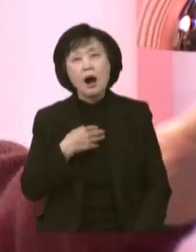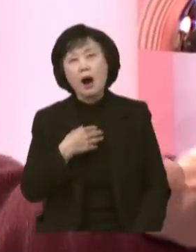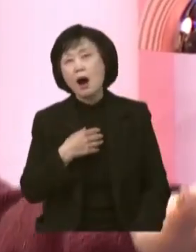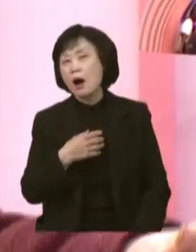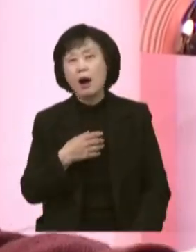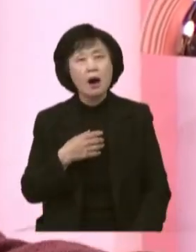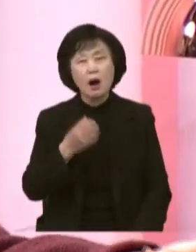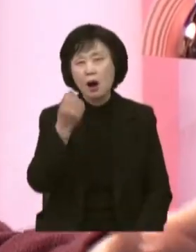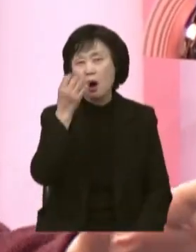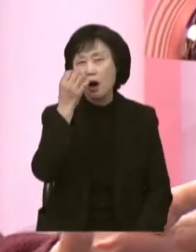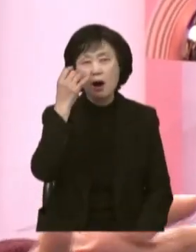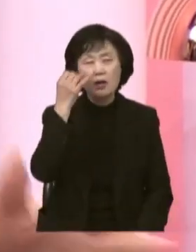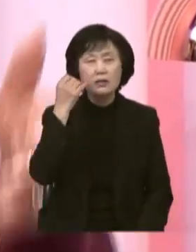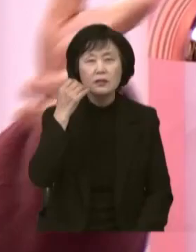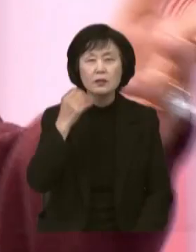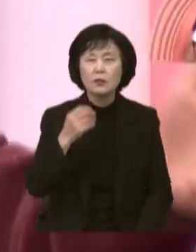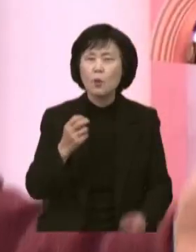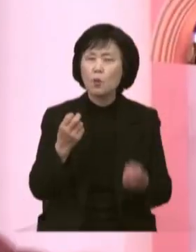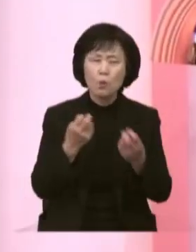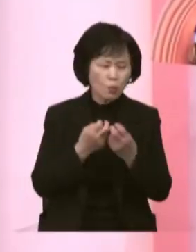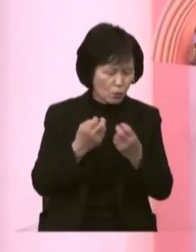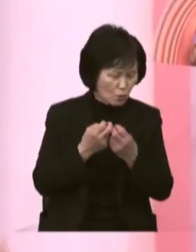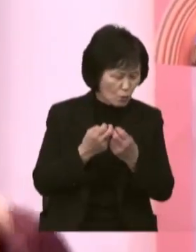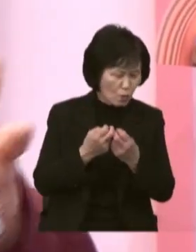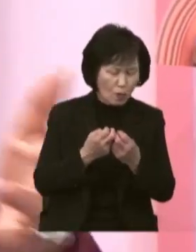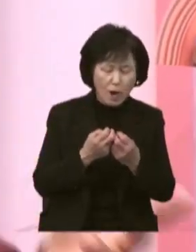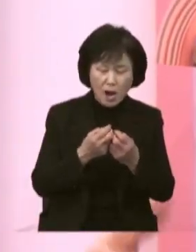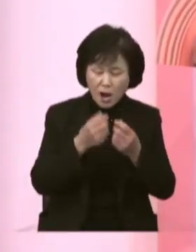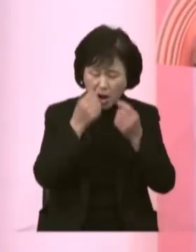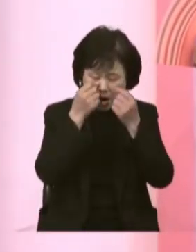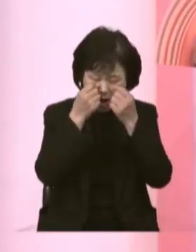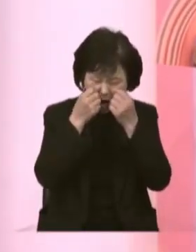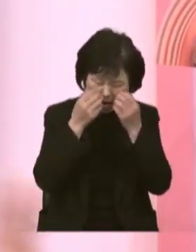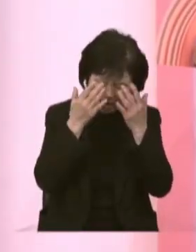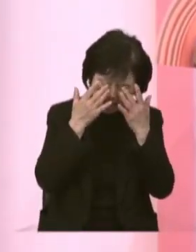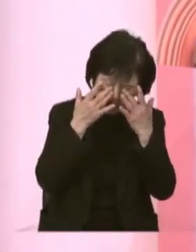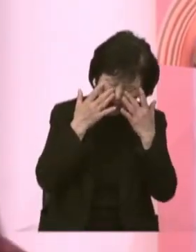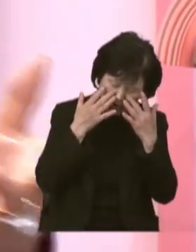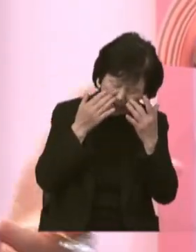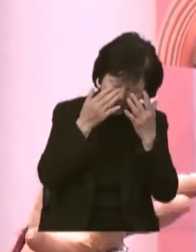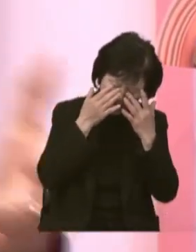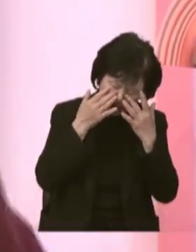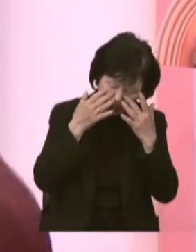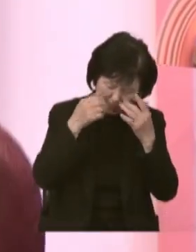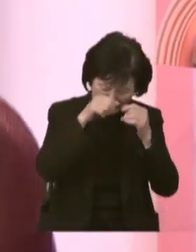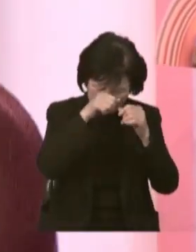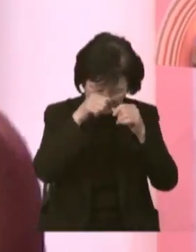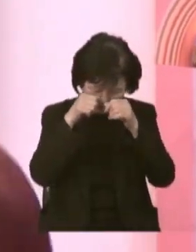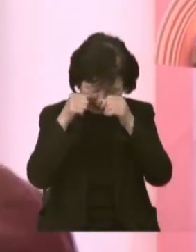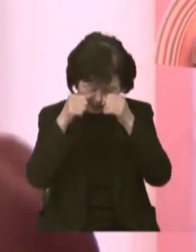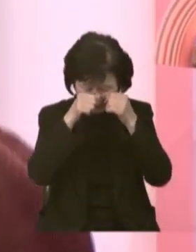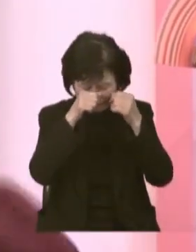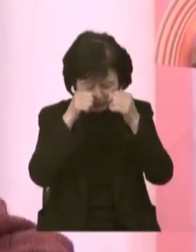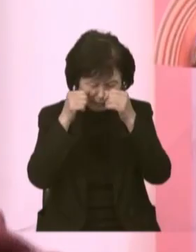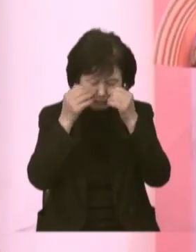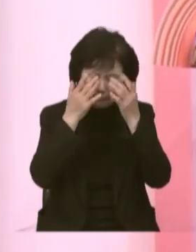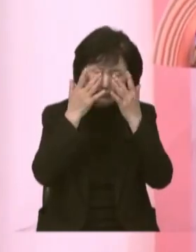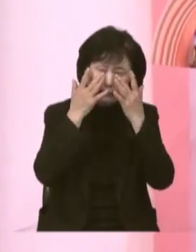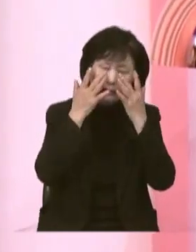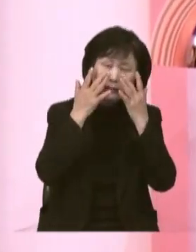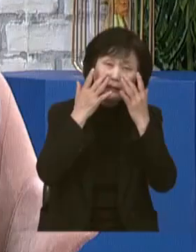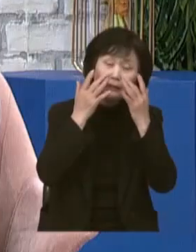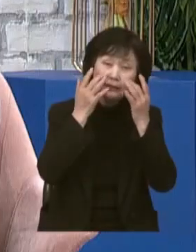거기에 온 사람들이 뭐 그 사절까지 다 불러주고 막 그러는 거야. 그게 다 끝나도록 이게 안